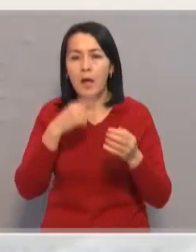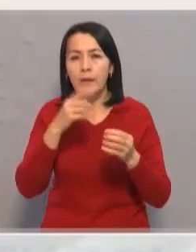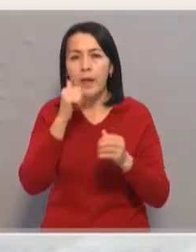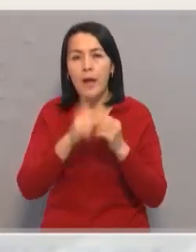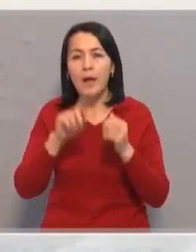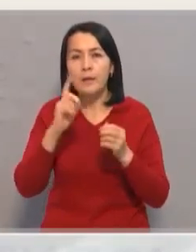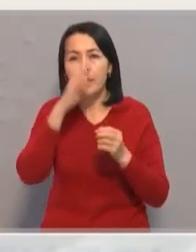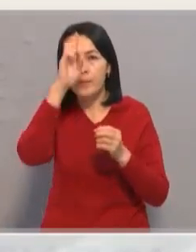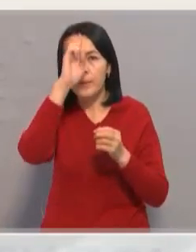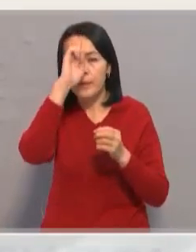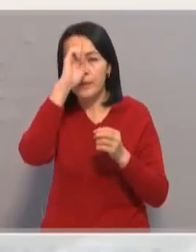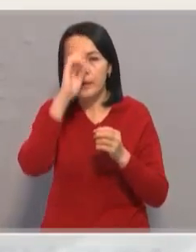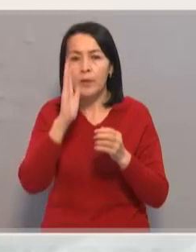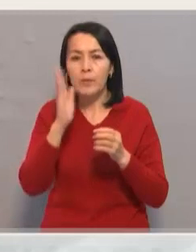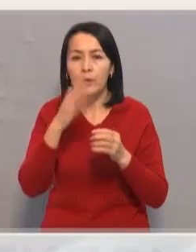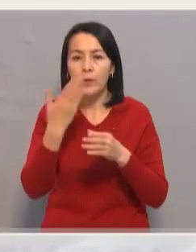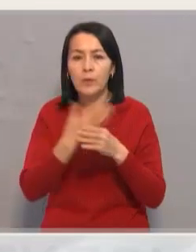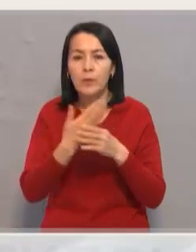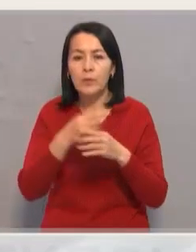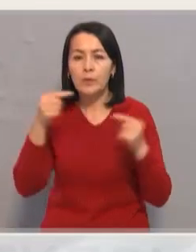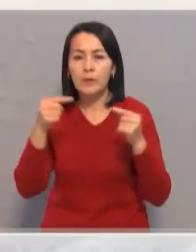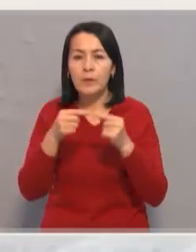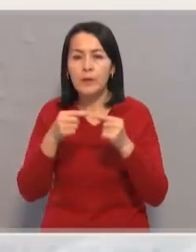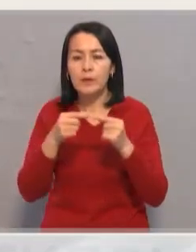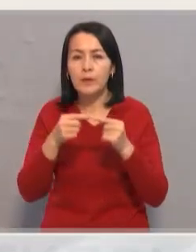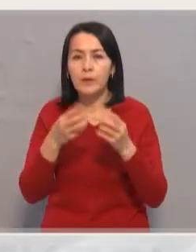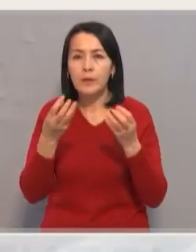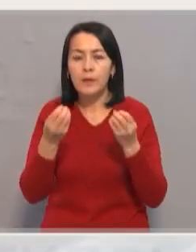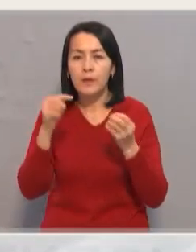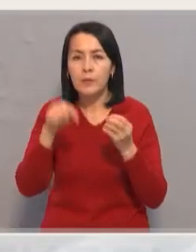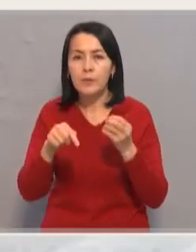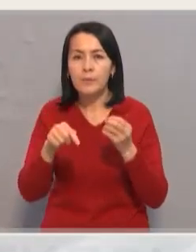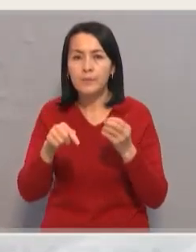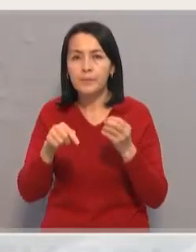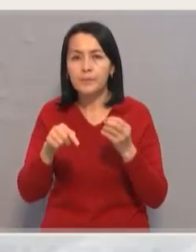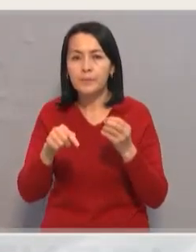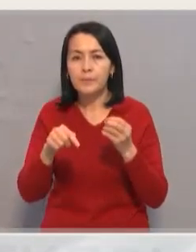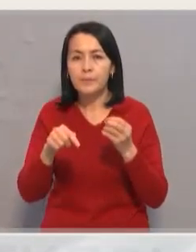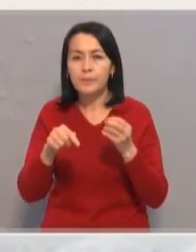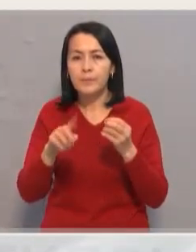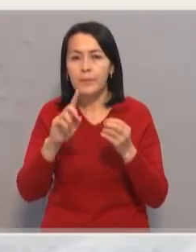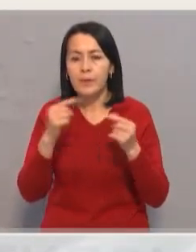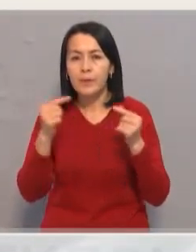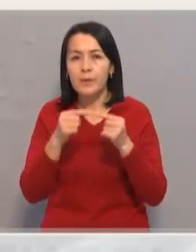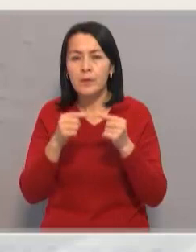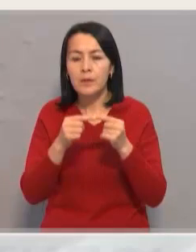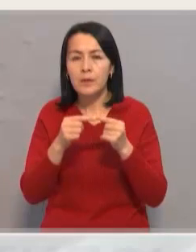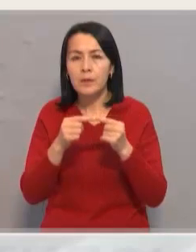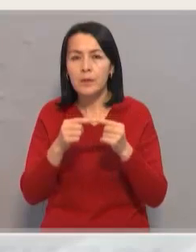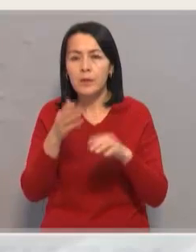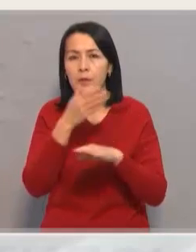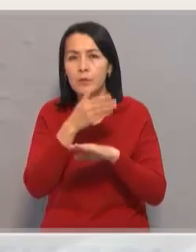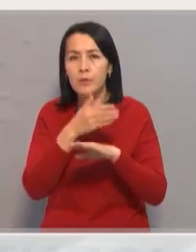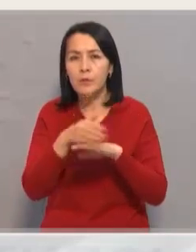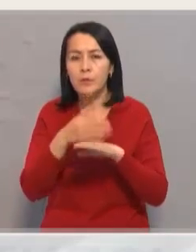әрбір мемлекет тарапынан болған көмек ол нақты, яғни жеткен бір межелерге, яғни